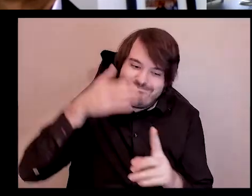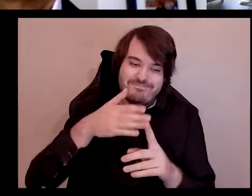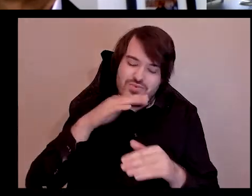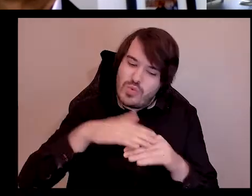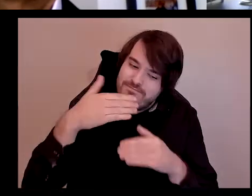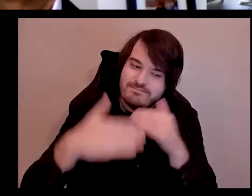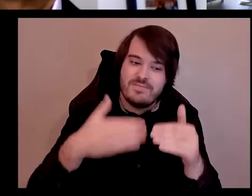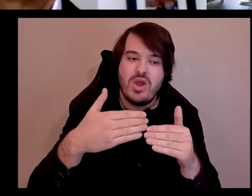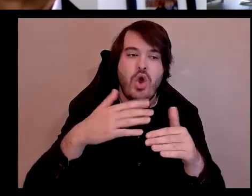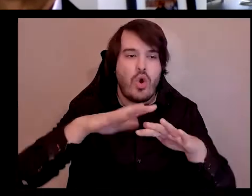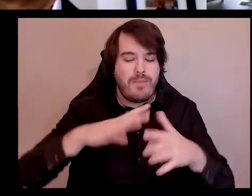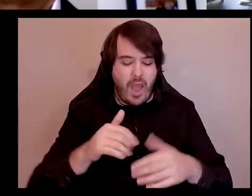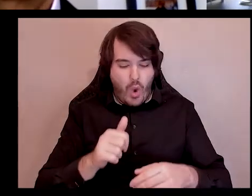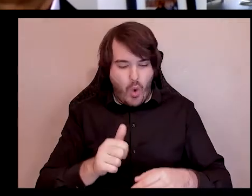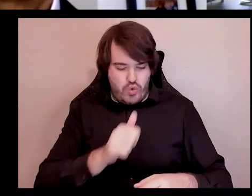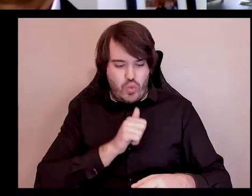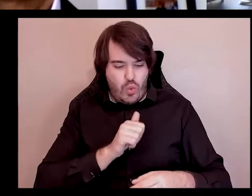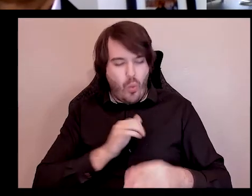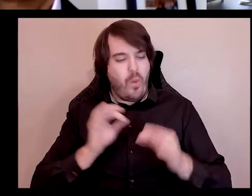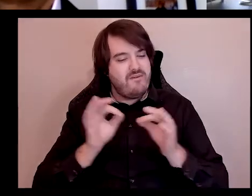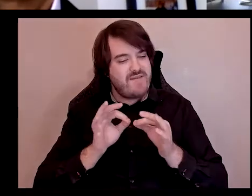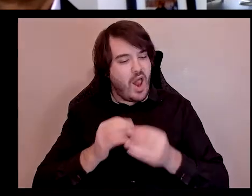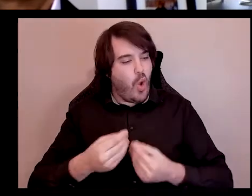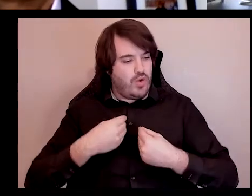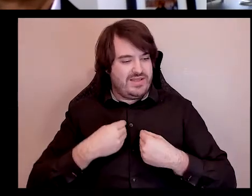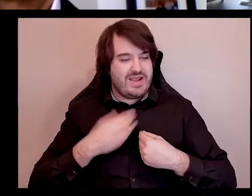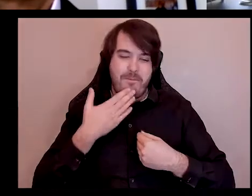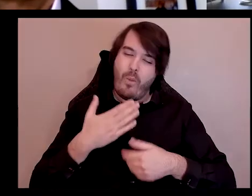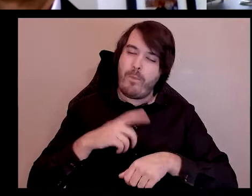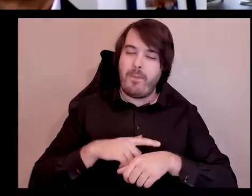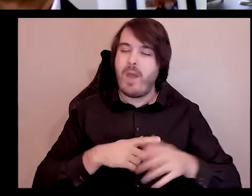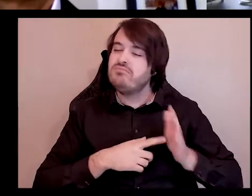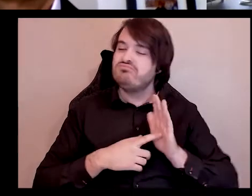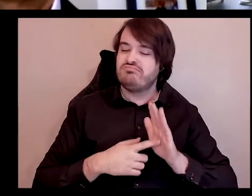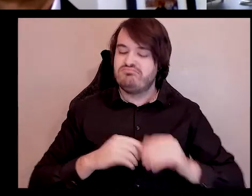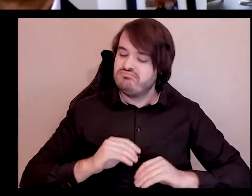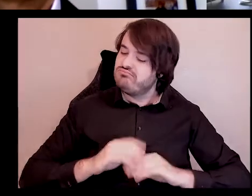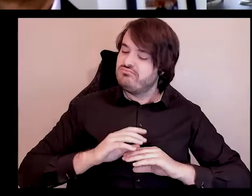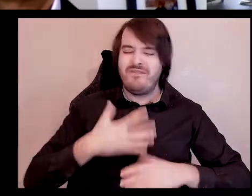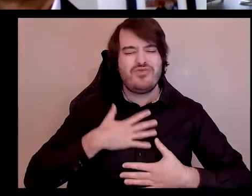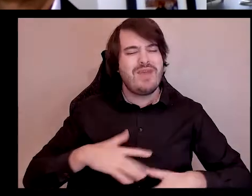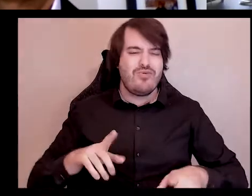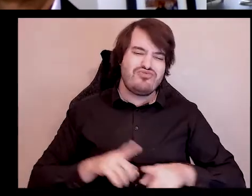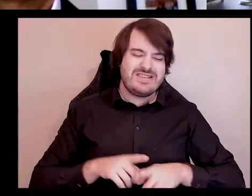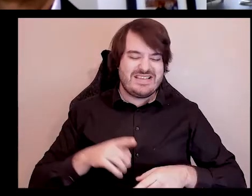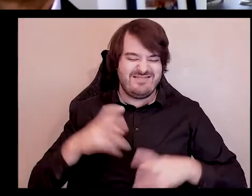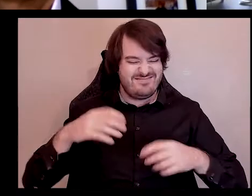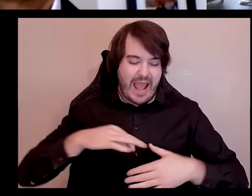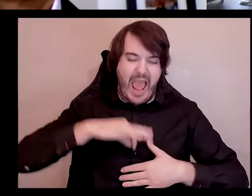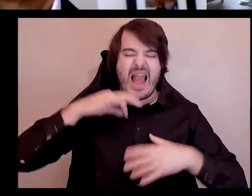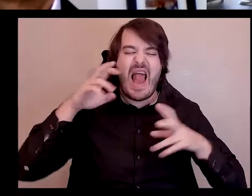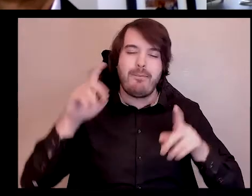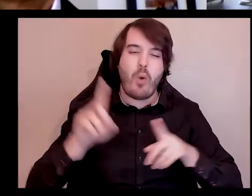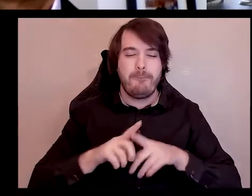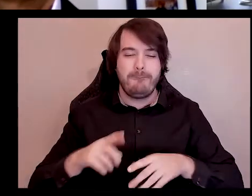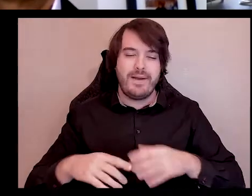de tout le processus de recherche d'emploi pour apprendre à savoir se faire s'auto valoriser au bon moment. Ça fait